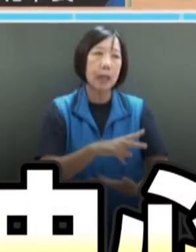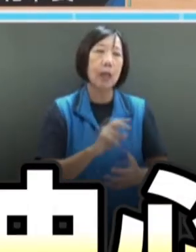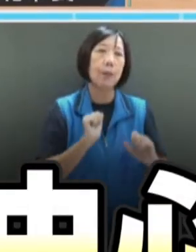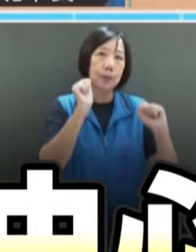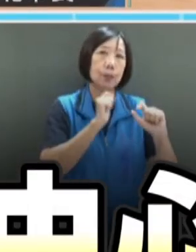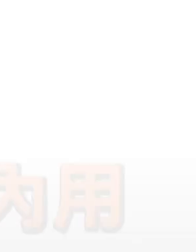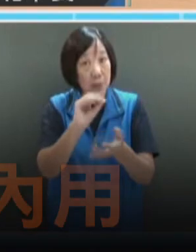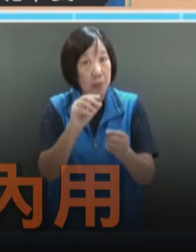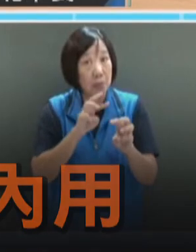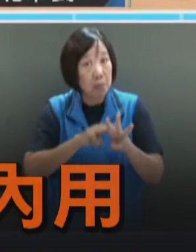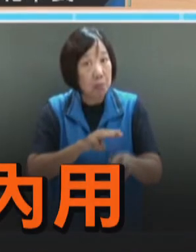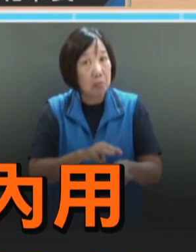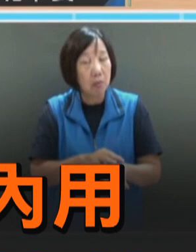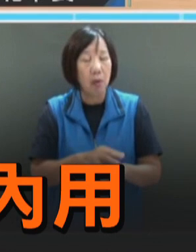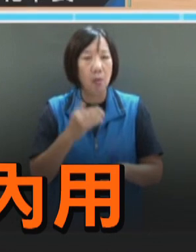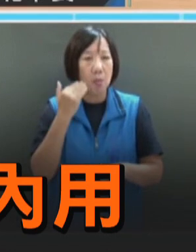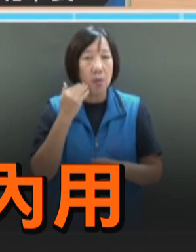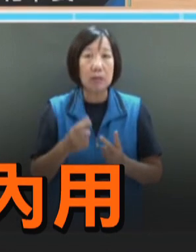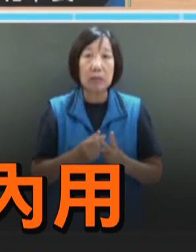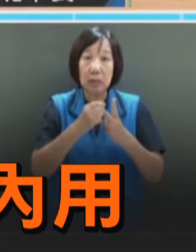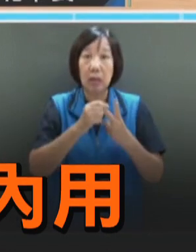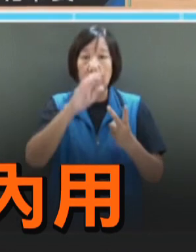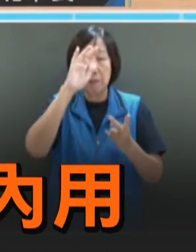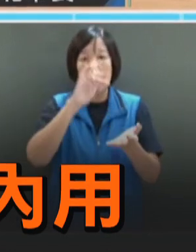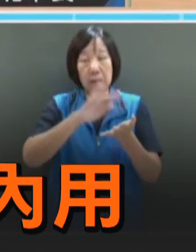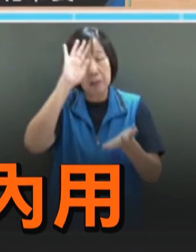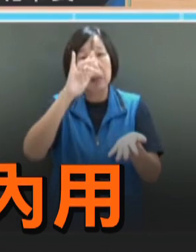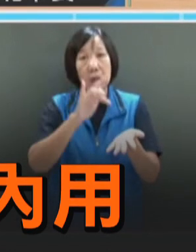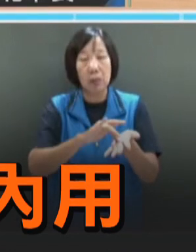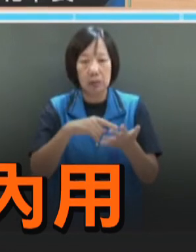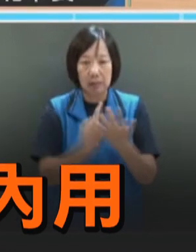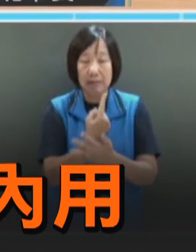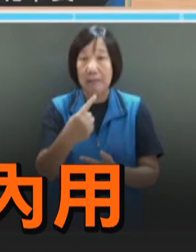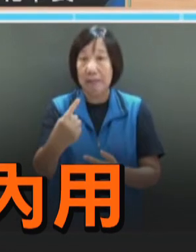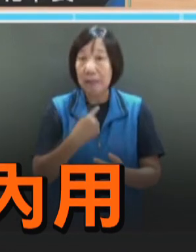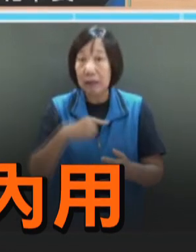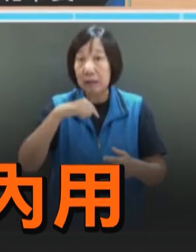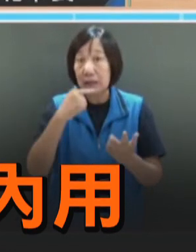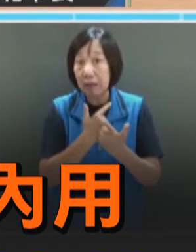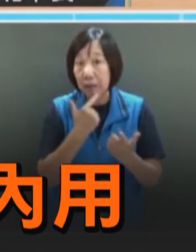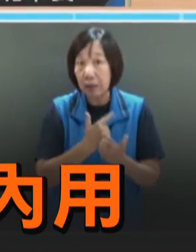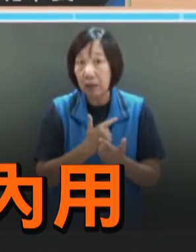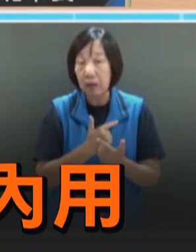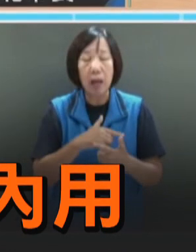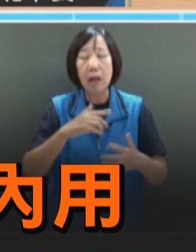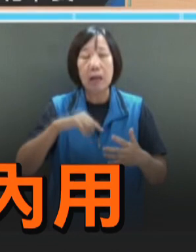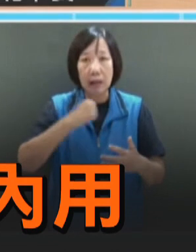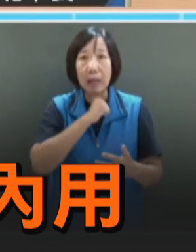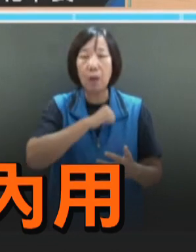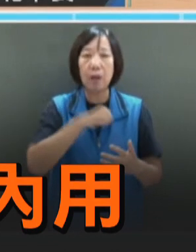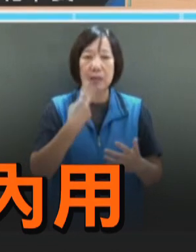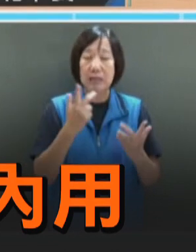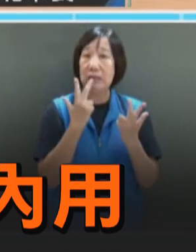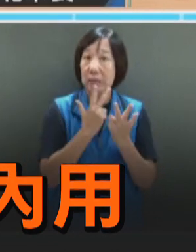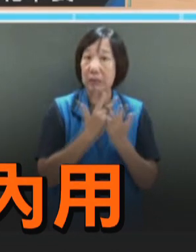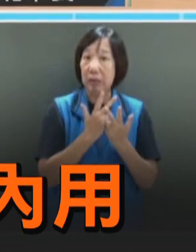中心。如果第二号变种病毒只要进到台湾，到新北市来，餐厅的